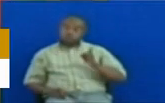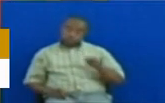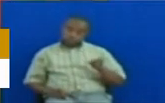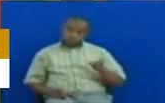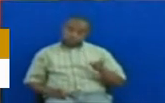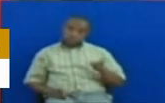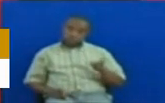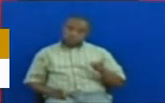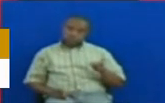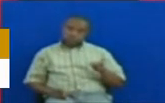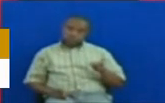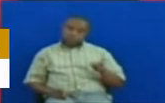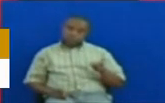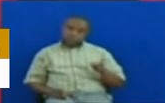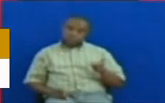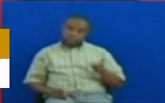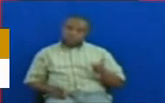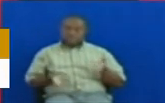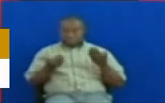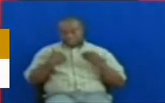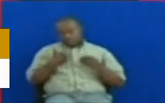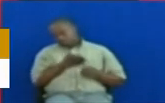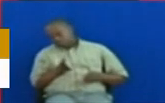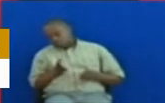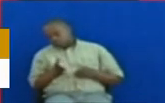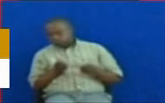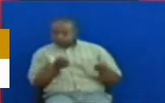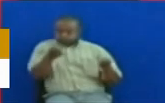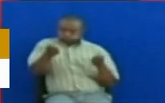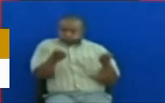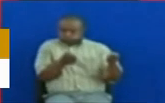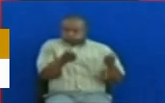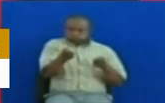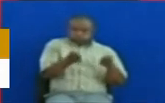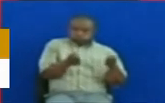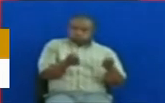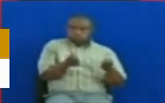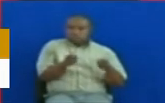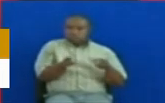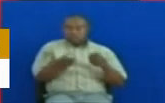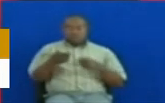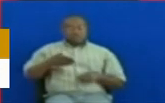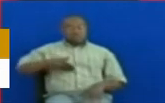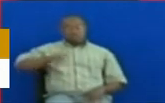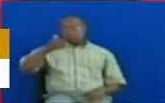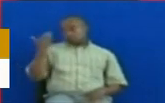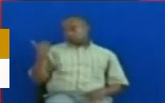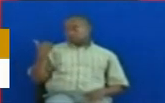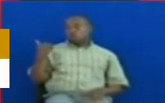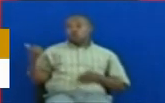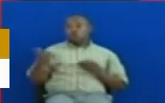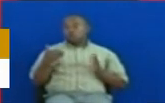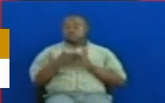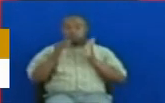utakuwa kama una regulate, lakini serikali ya nyuma pia kulikuwa na mwanasheria mkuu, lakini